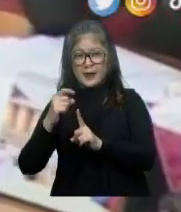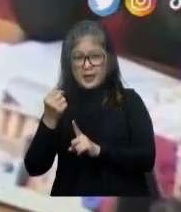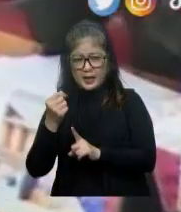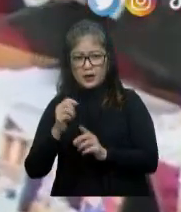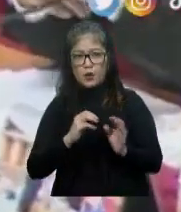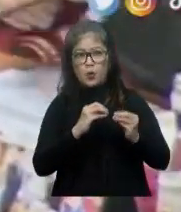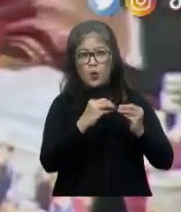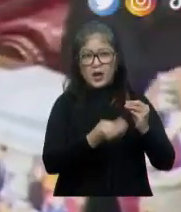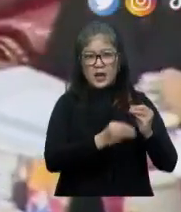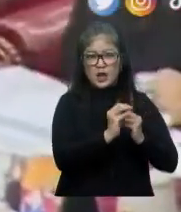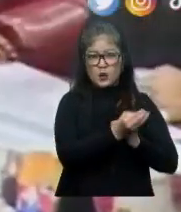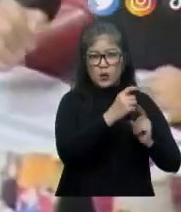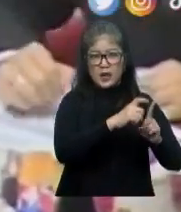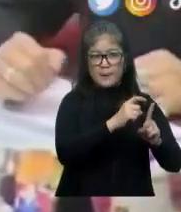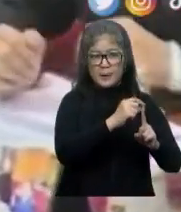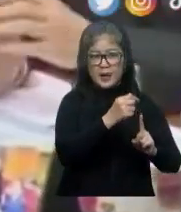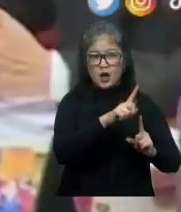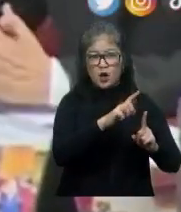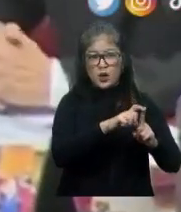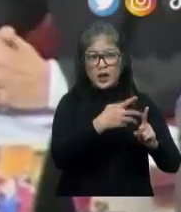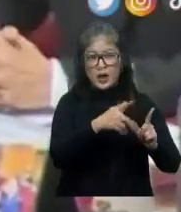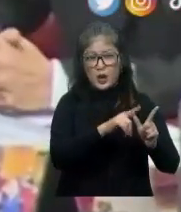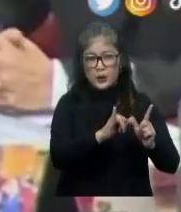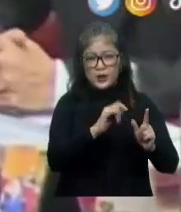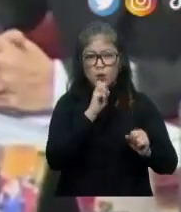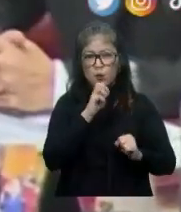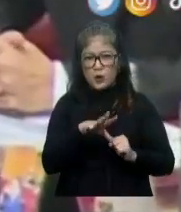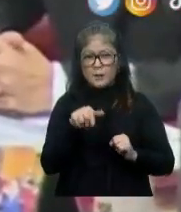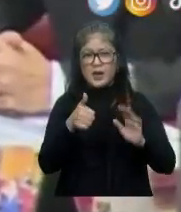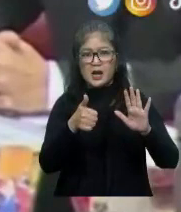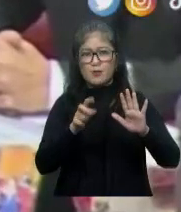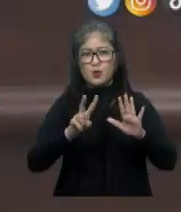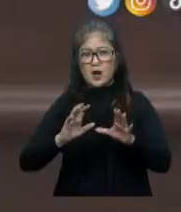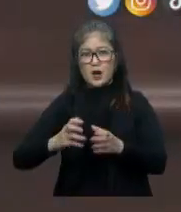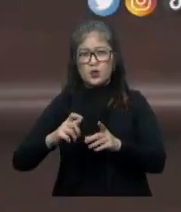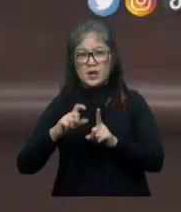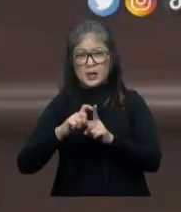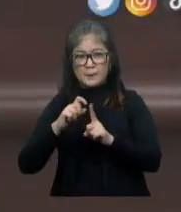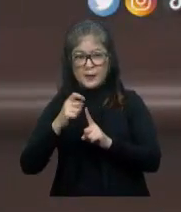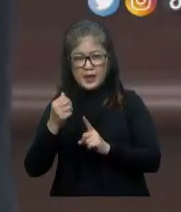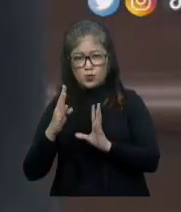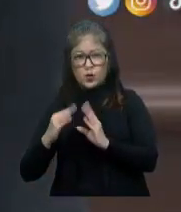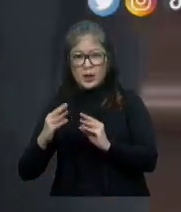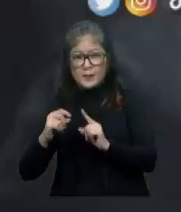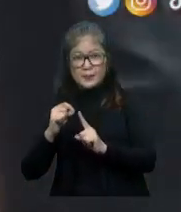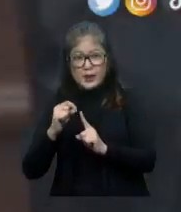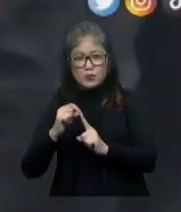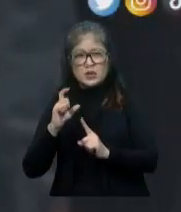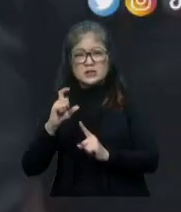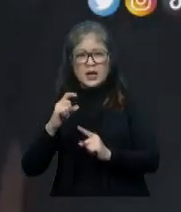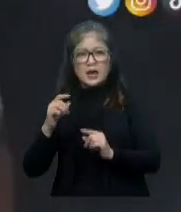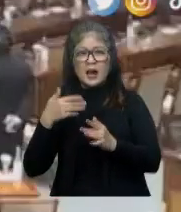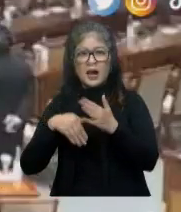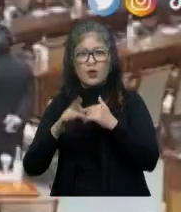nudewik Paulus menyatakan sebanyak 62 anggota dewan mengikuti rapat paripurna secara daring sedangkan 62 anggota dewan lainnya